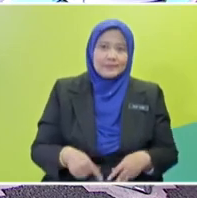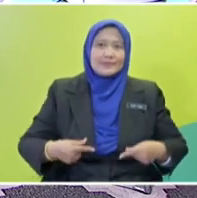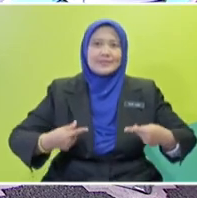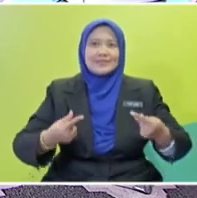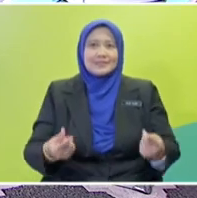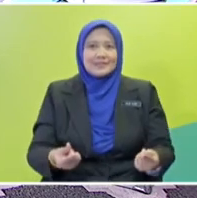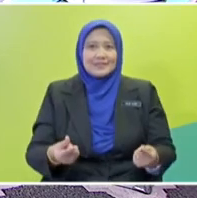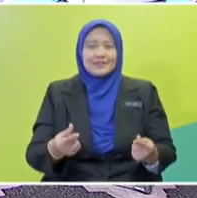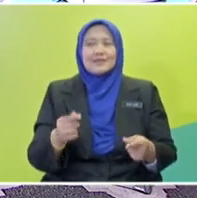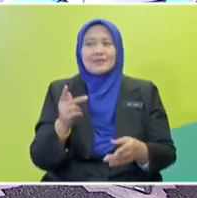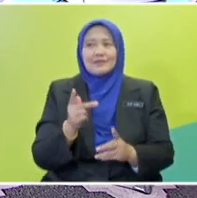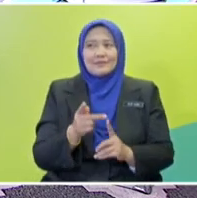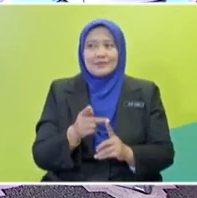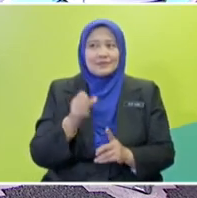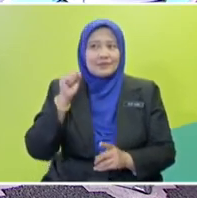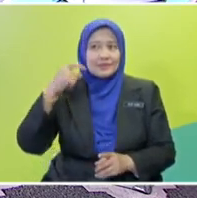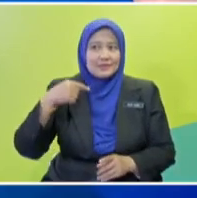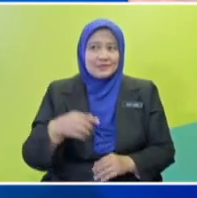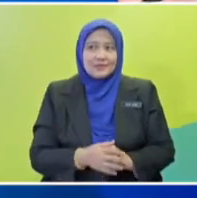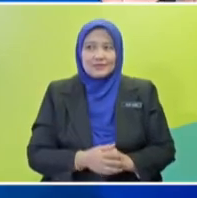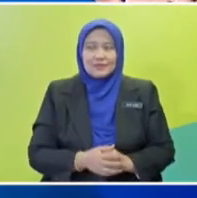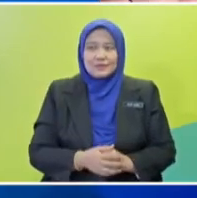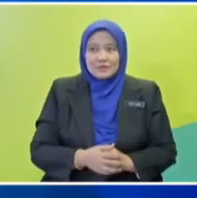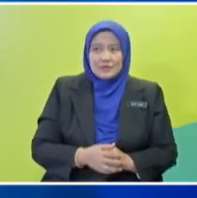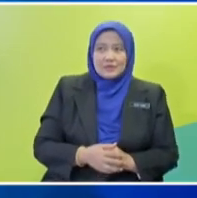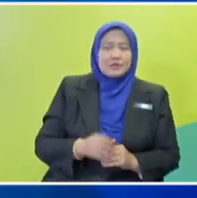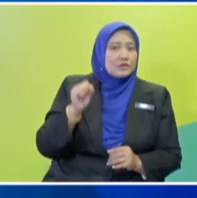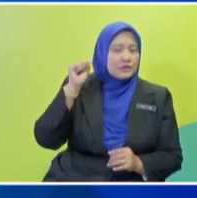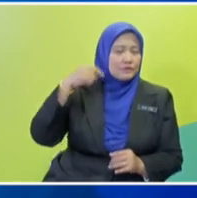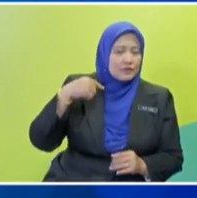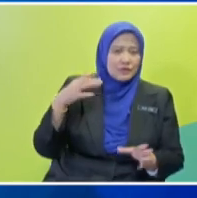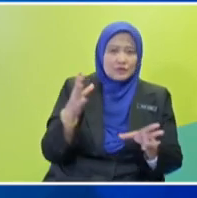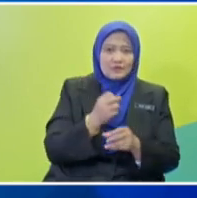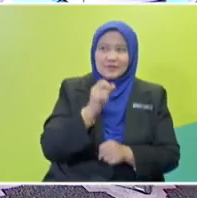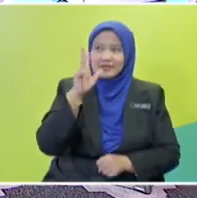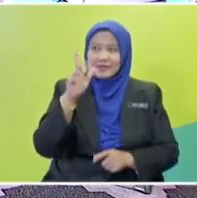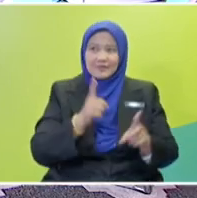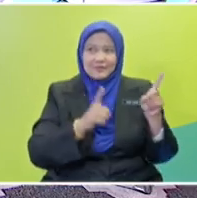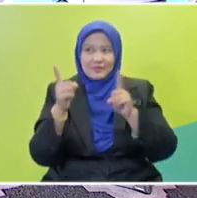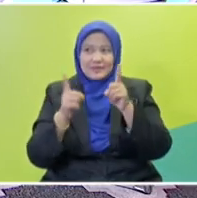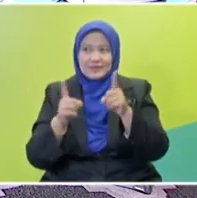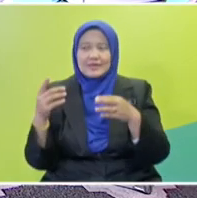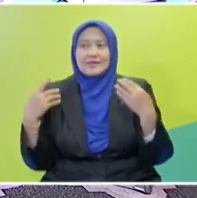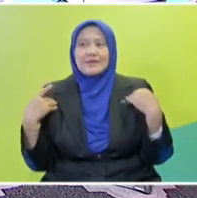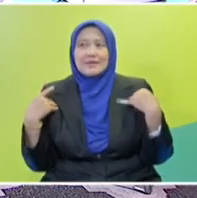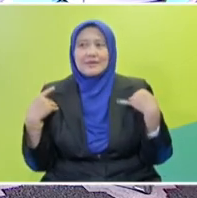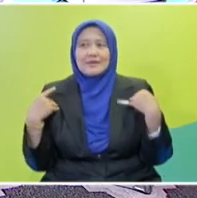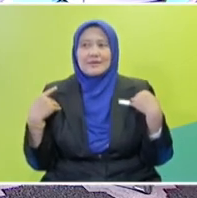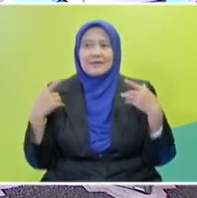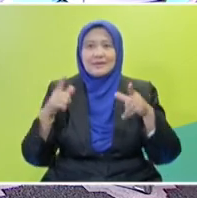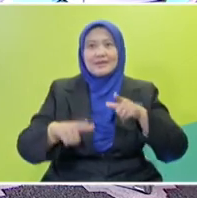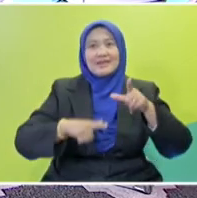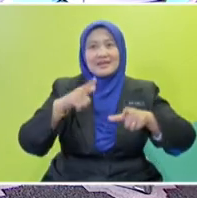saya bagi tiga bintang lho Sebab Dia memang cantik tapi kita deh langkah yang seterusnya Wah langkah yang seterusnya